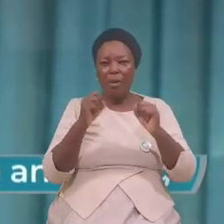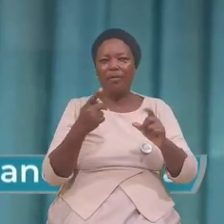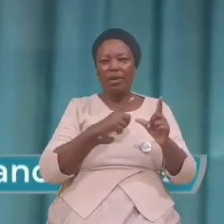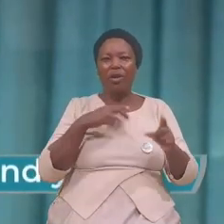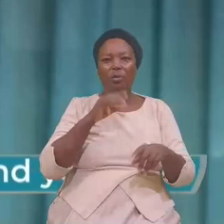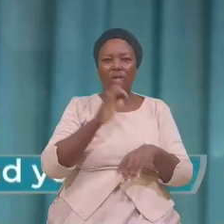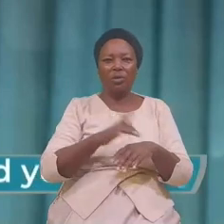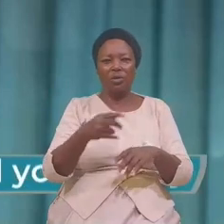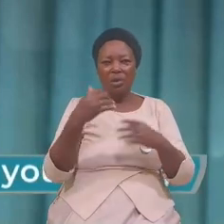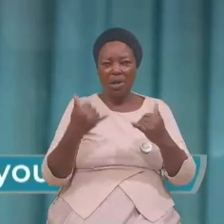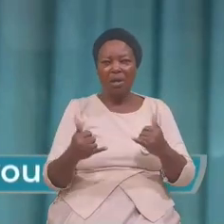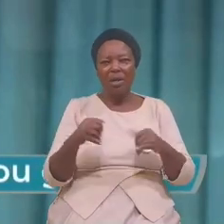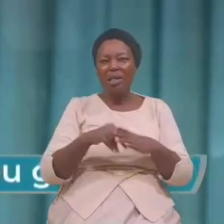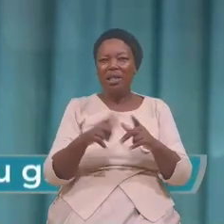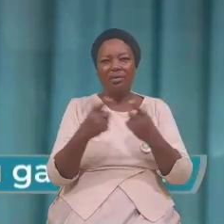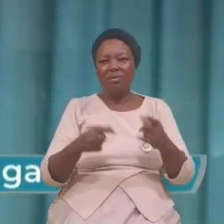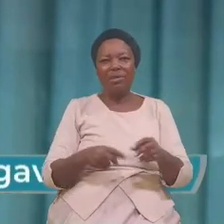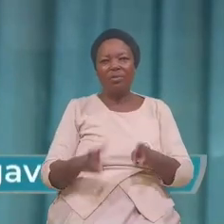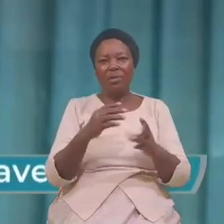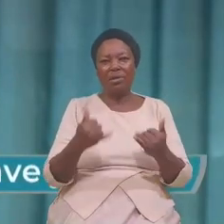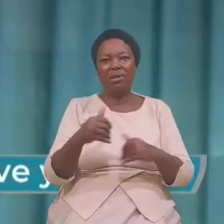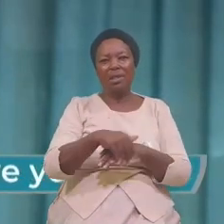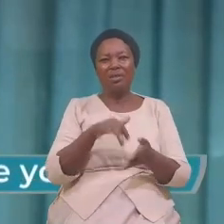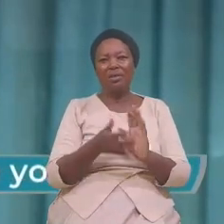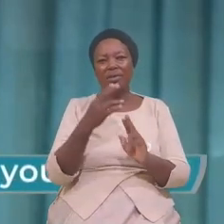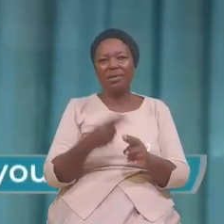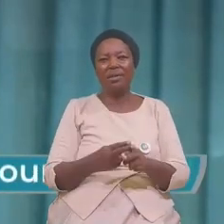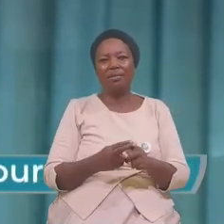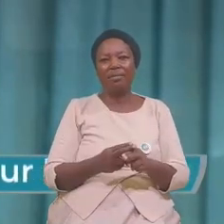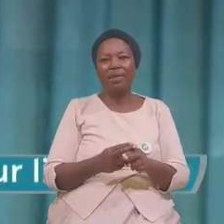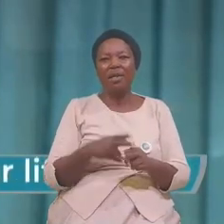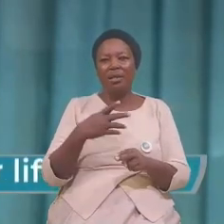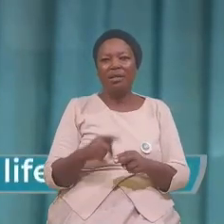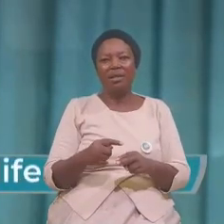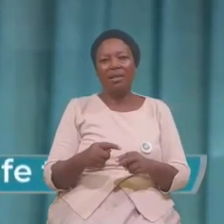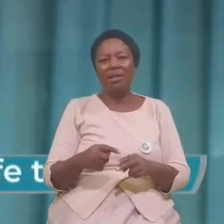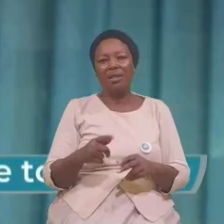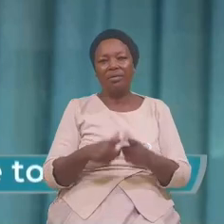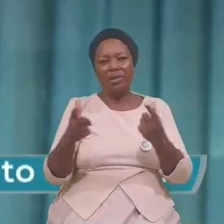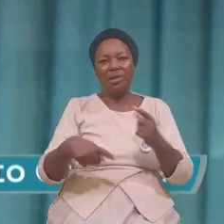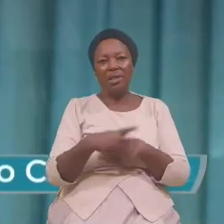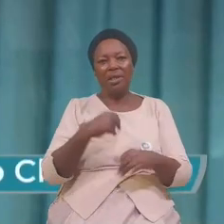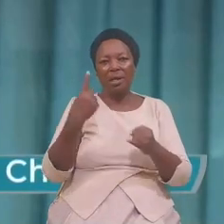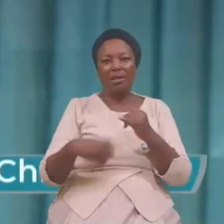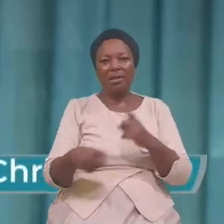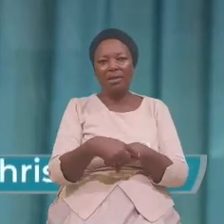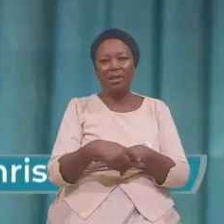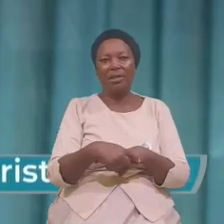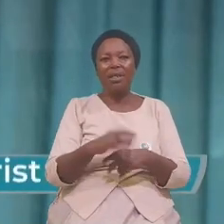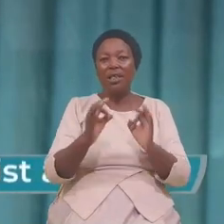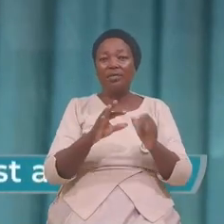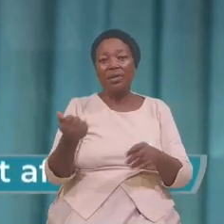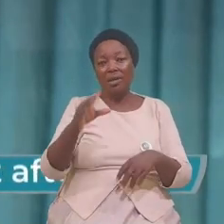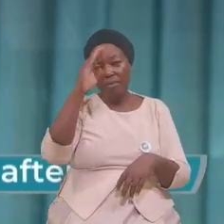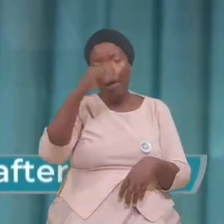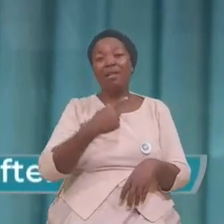toucher de façon sans précédent. Le plus grand jour. Si quelqu'un a soif, qu'il